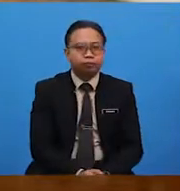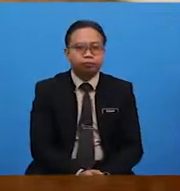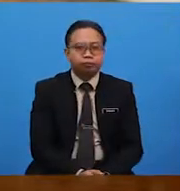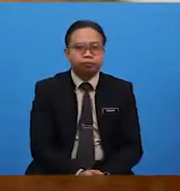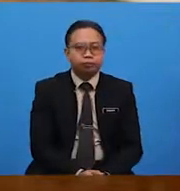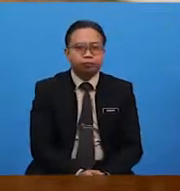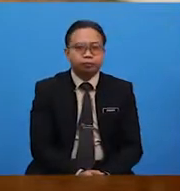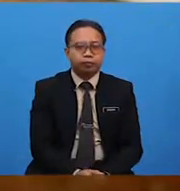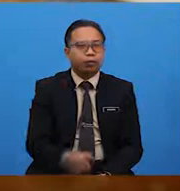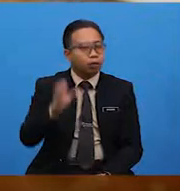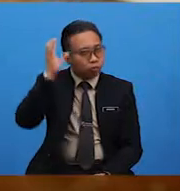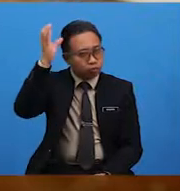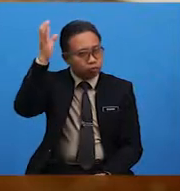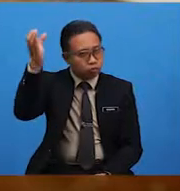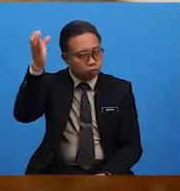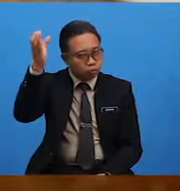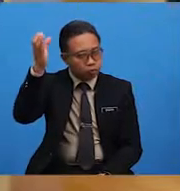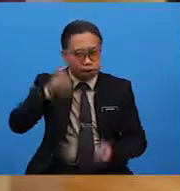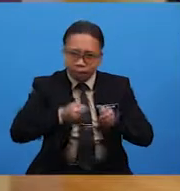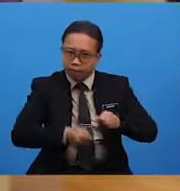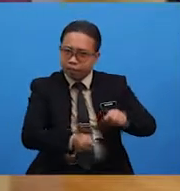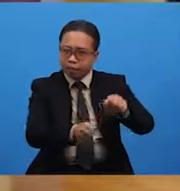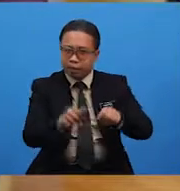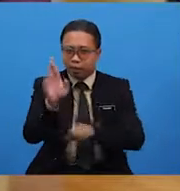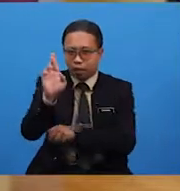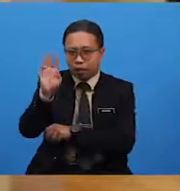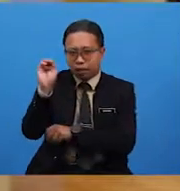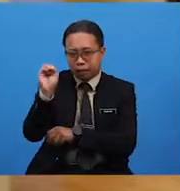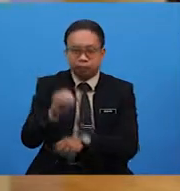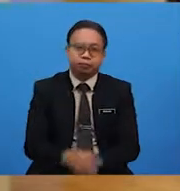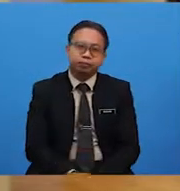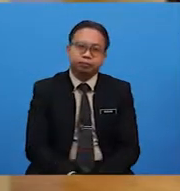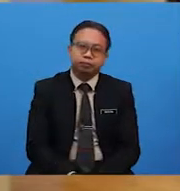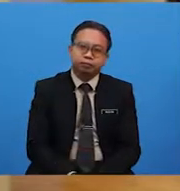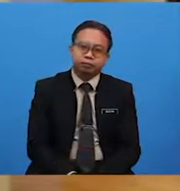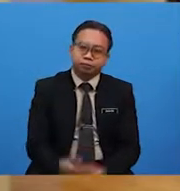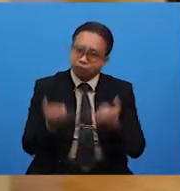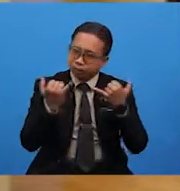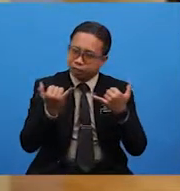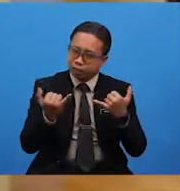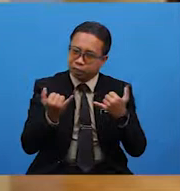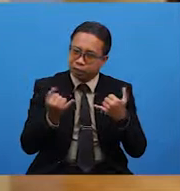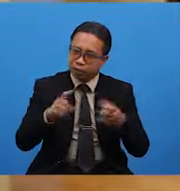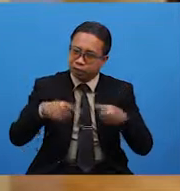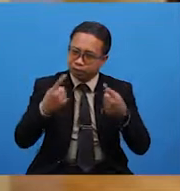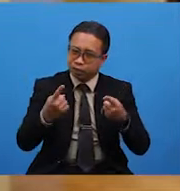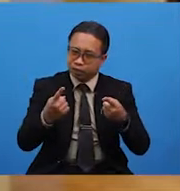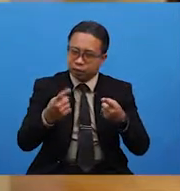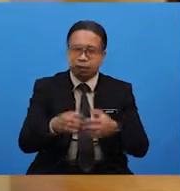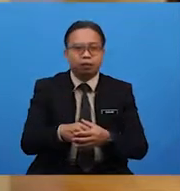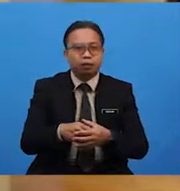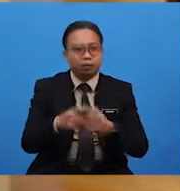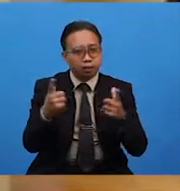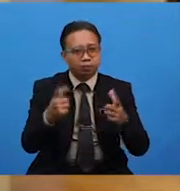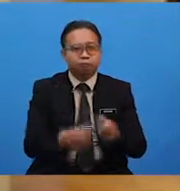sebenarnya konsep aliran romantisme kita daftar anggota dewan yang ia betul Sekarang kita akan beralih kepada aliran realisme